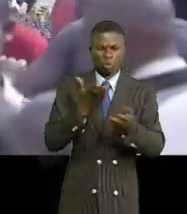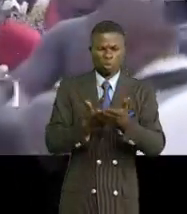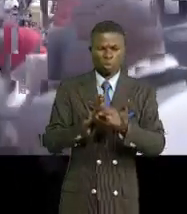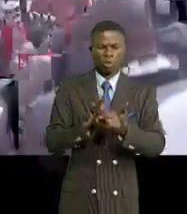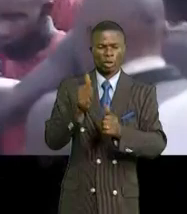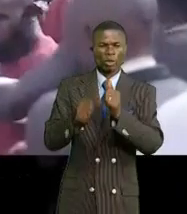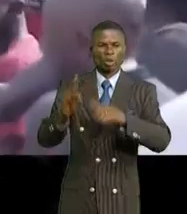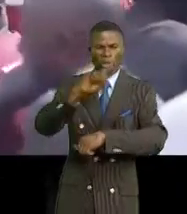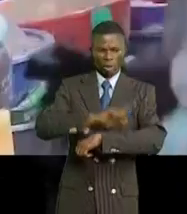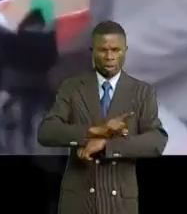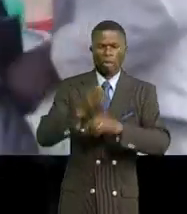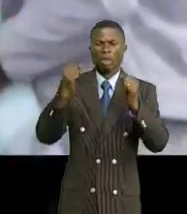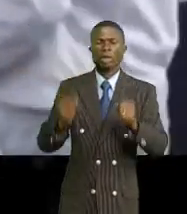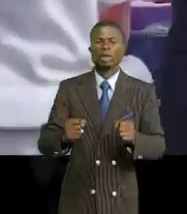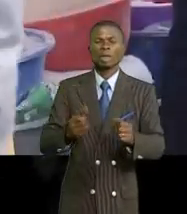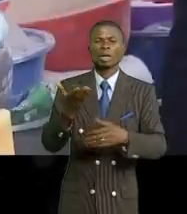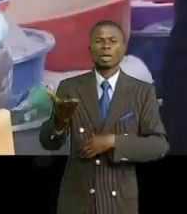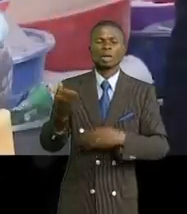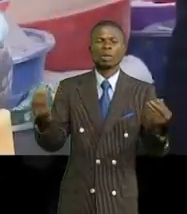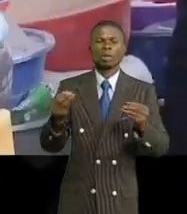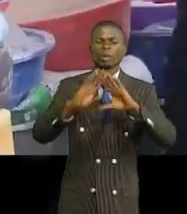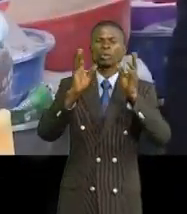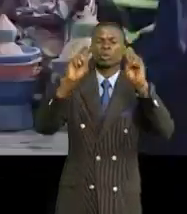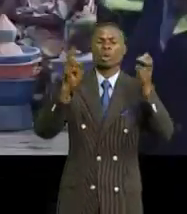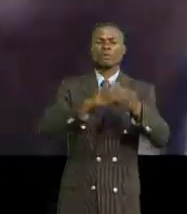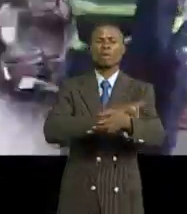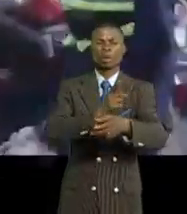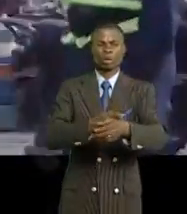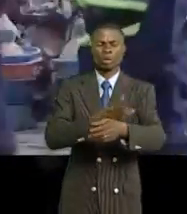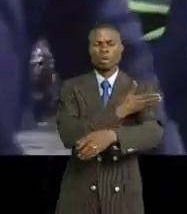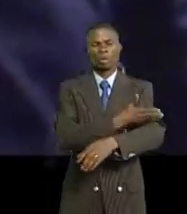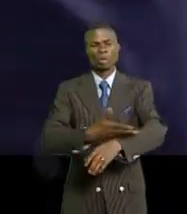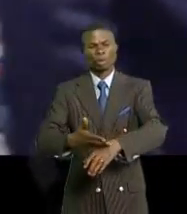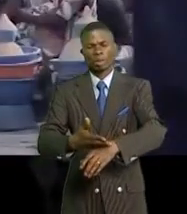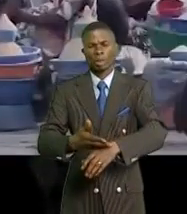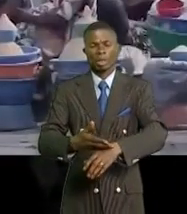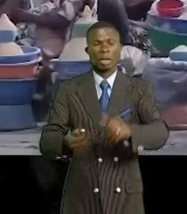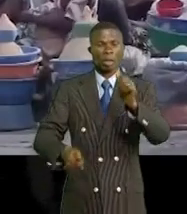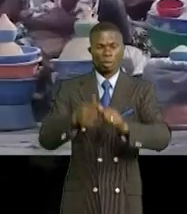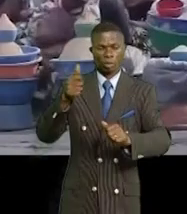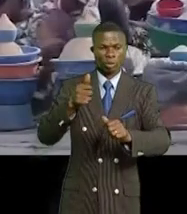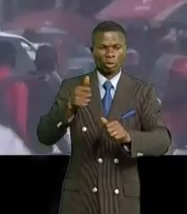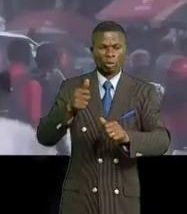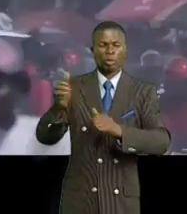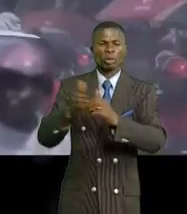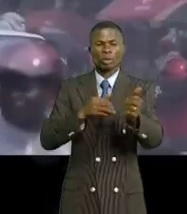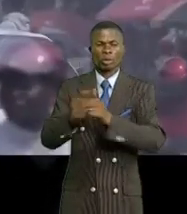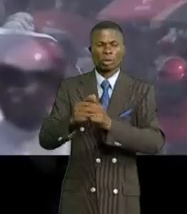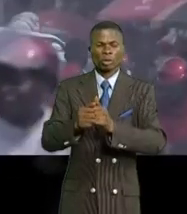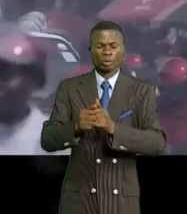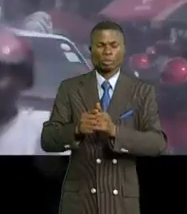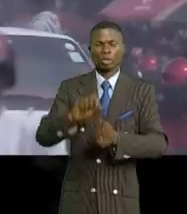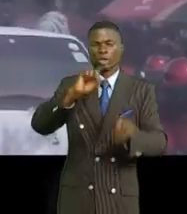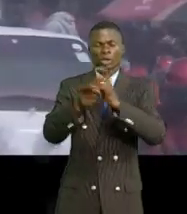Biréré s'arrête aujourd'hui, c'est toute la ville de Goma qui dort. Mais au-delà de la débrouillardise, l'état de